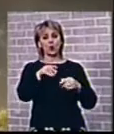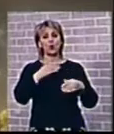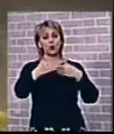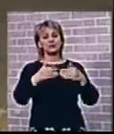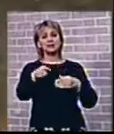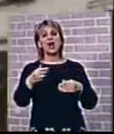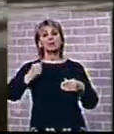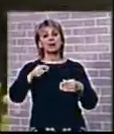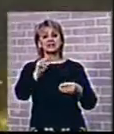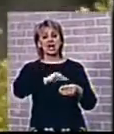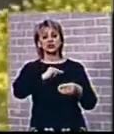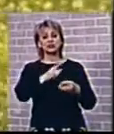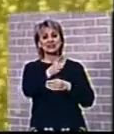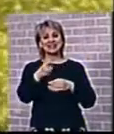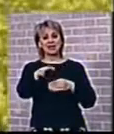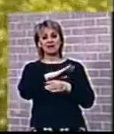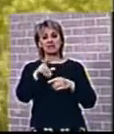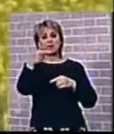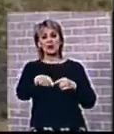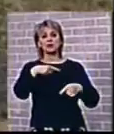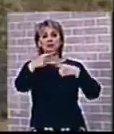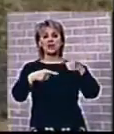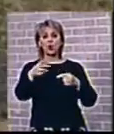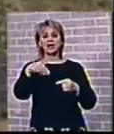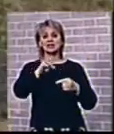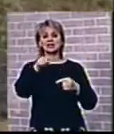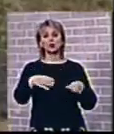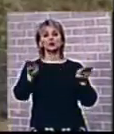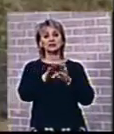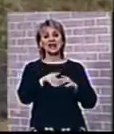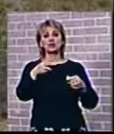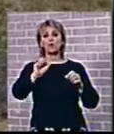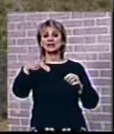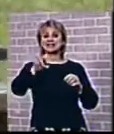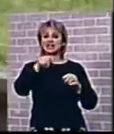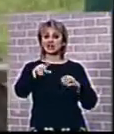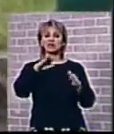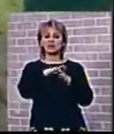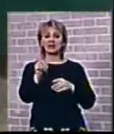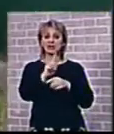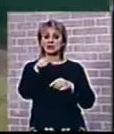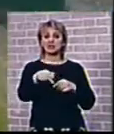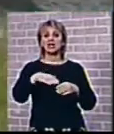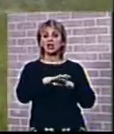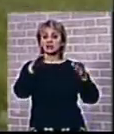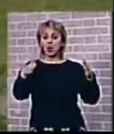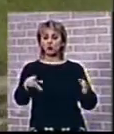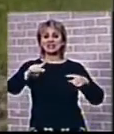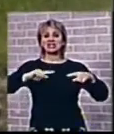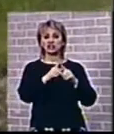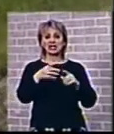А бойцы отработали стрельбы из автомата и переход в атаку. Также мотострелки выполнили нормативы по топографии, графической,